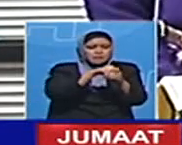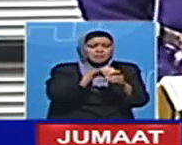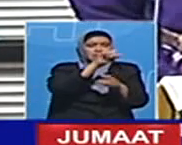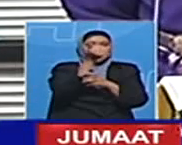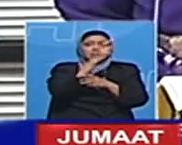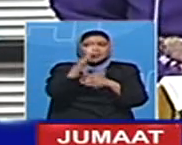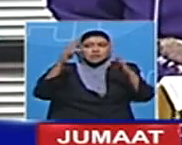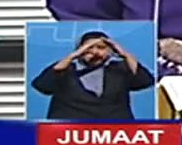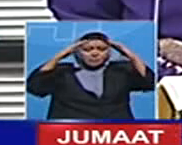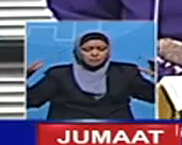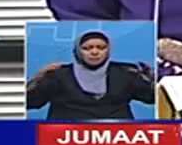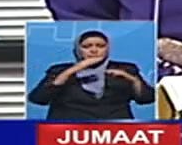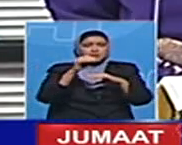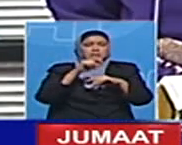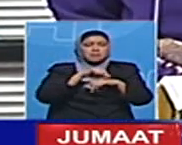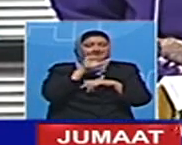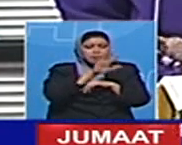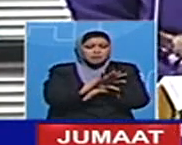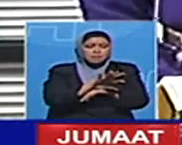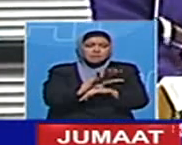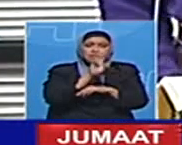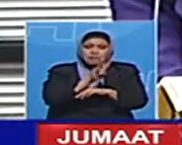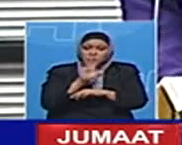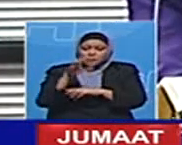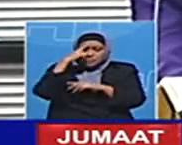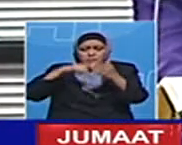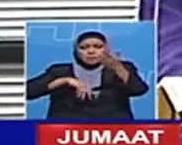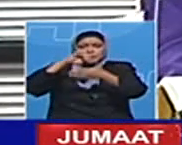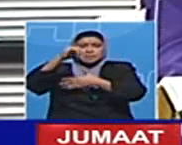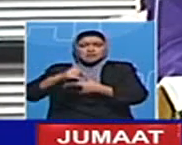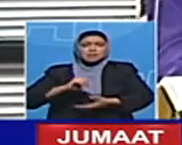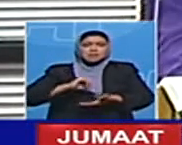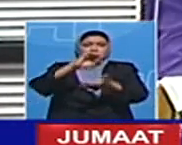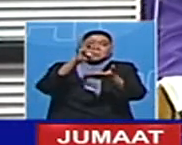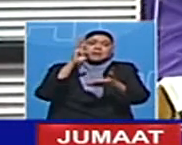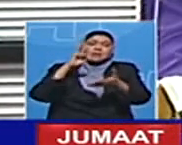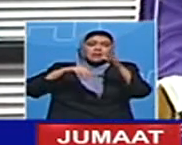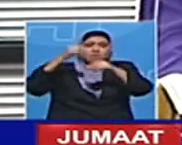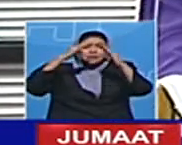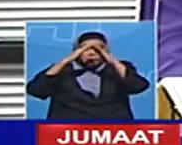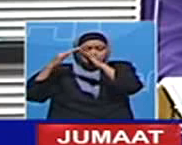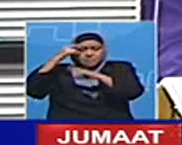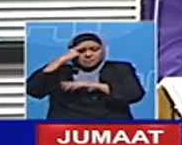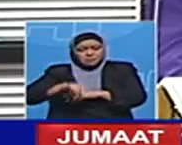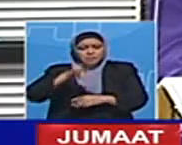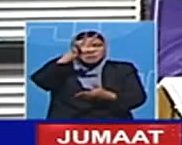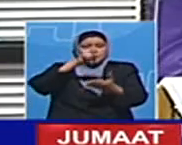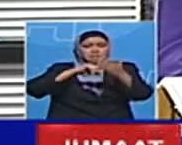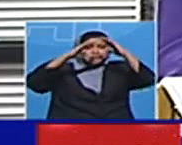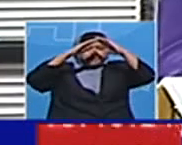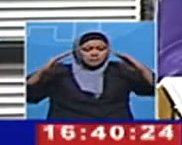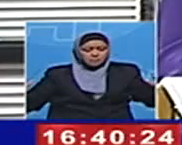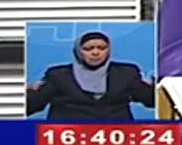rumah r68 juta bagi projek bekalan air luar Bandar untuk 3000 rumah